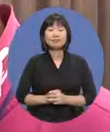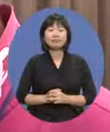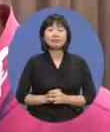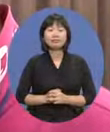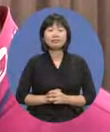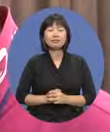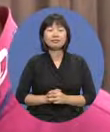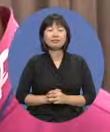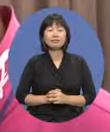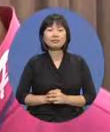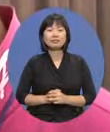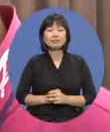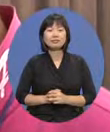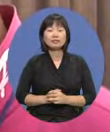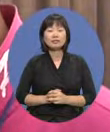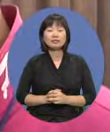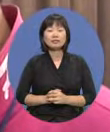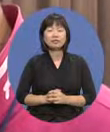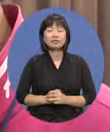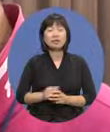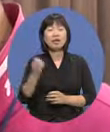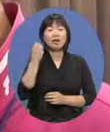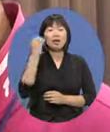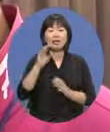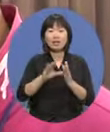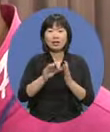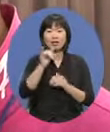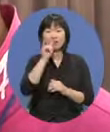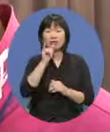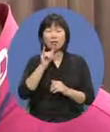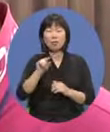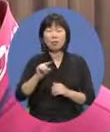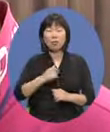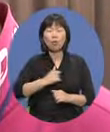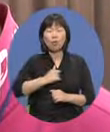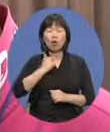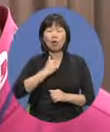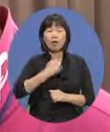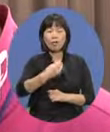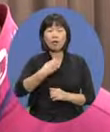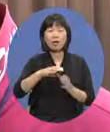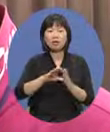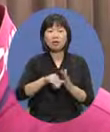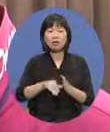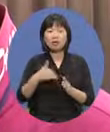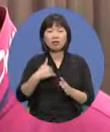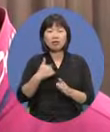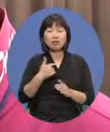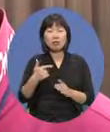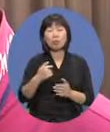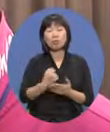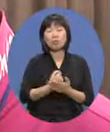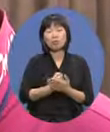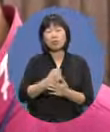이러다 보면 잊어버릴 때가 있거든. 전화 안 한다고 화를 낼 때 너무